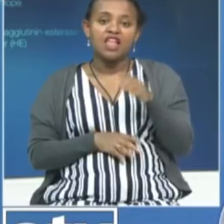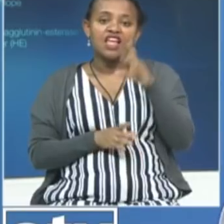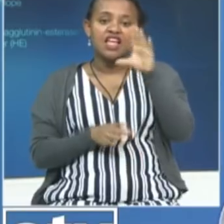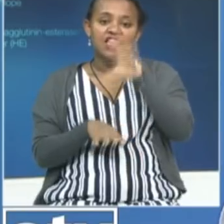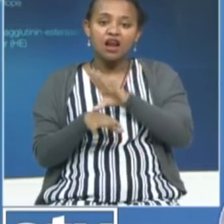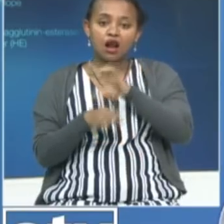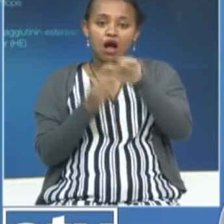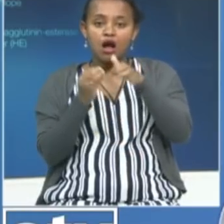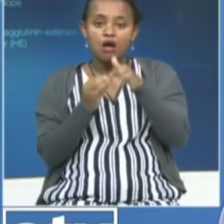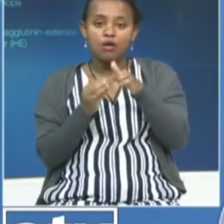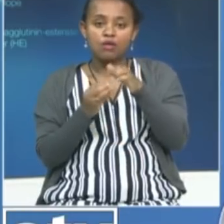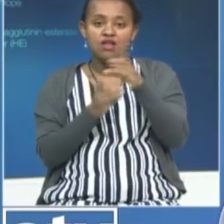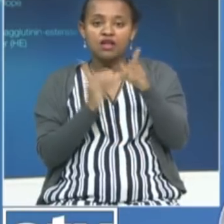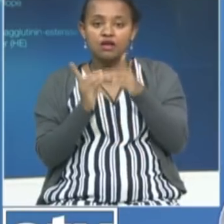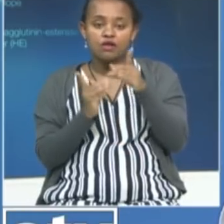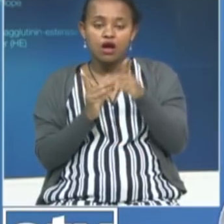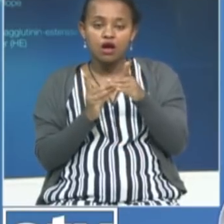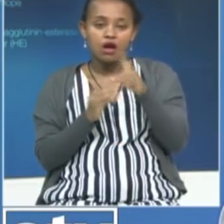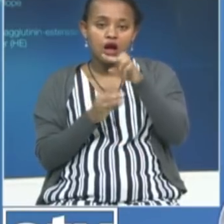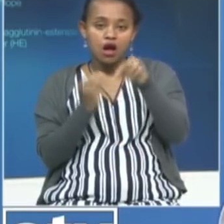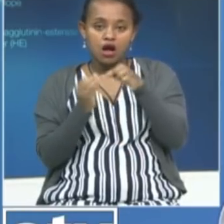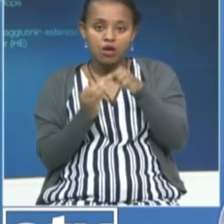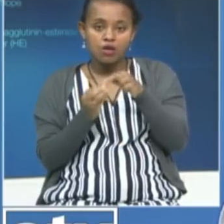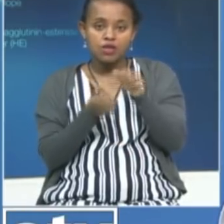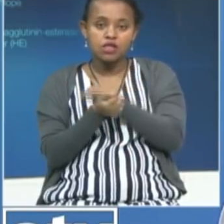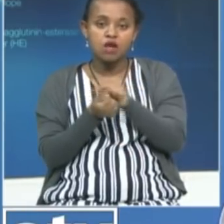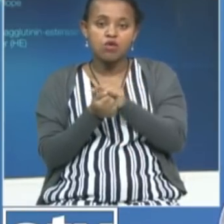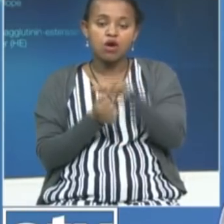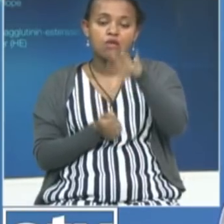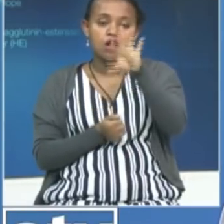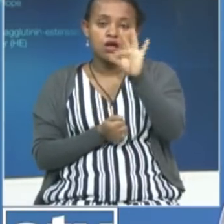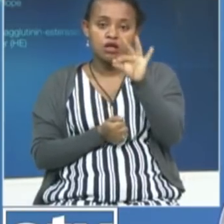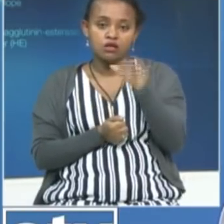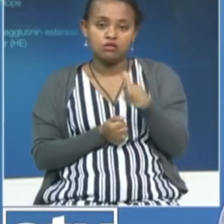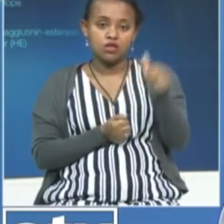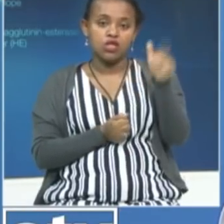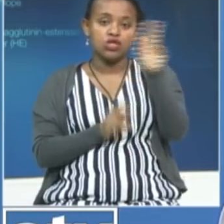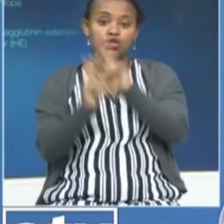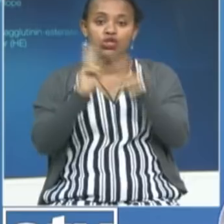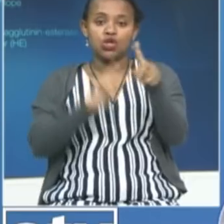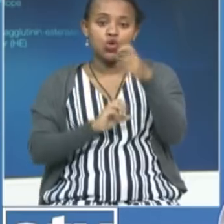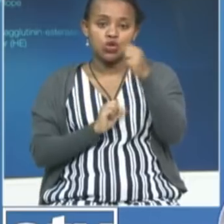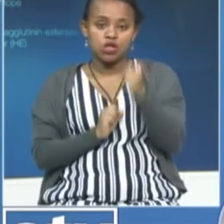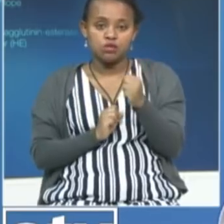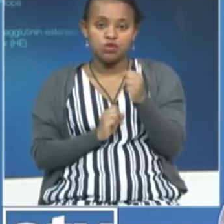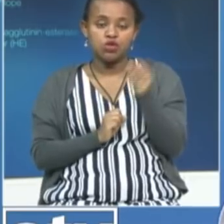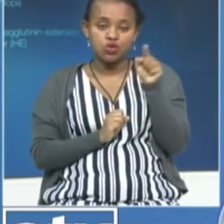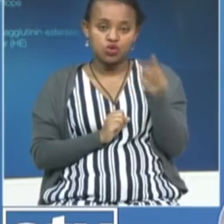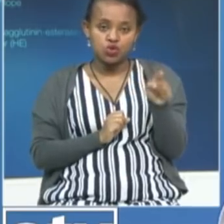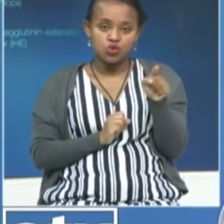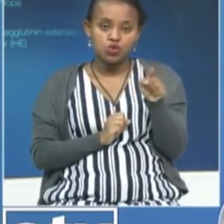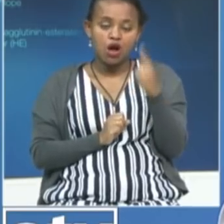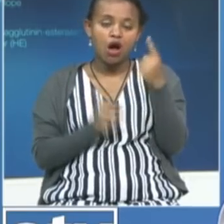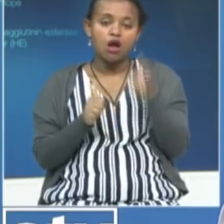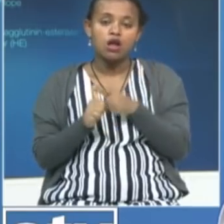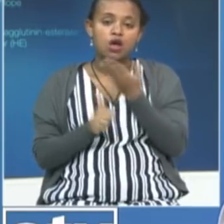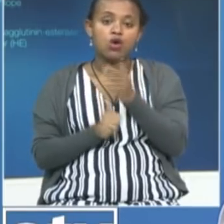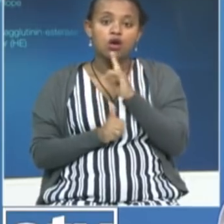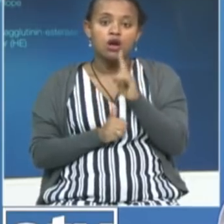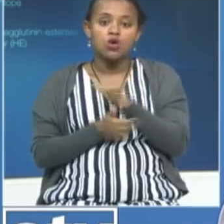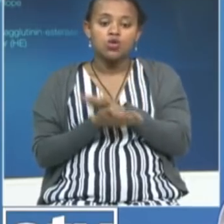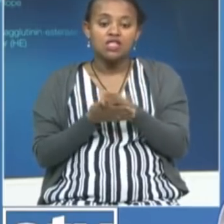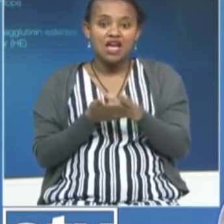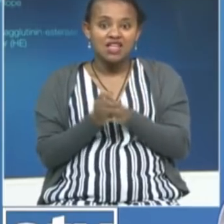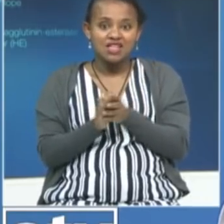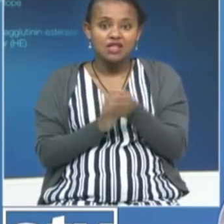አካባቢ ሳሙናን በበቂ በጊዜ ማግኘት በራሱ ችግር ሊሆን ስለሚችል እሱም አንደኛው ነገር ነው።